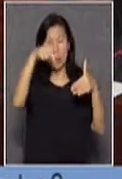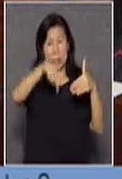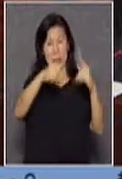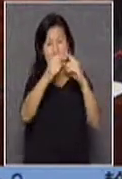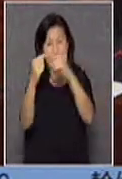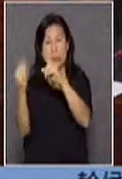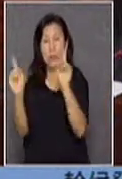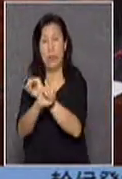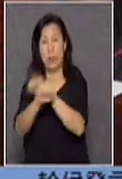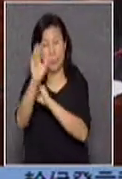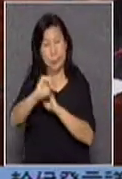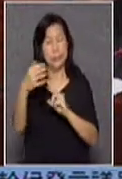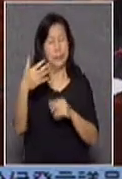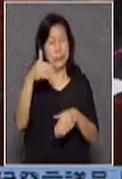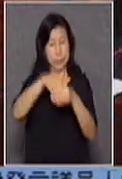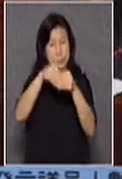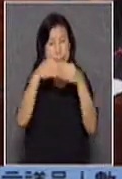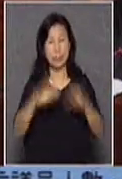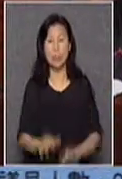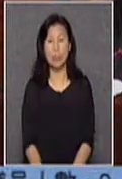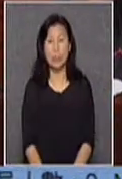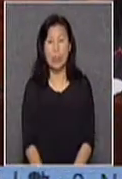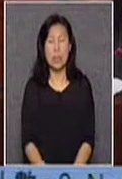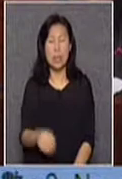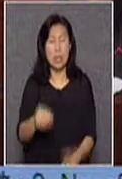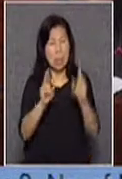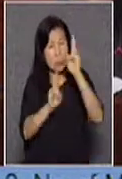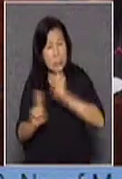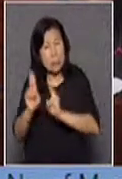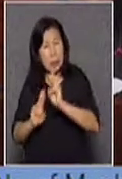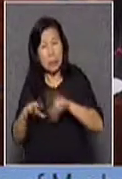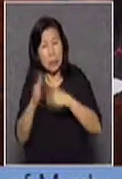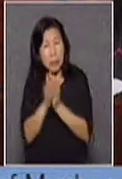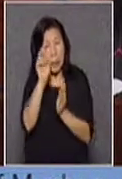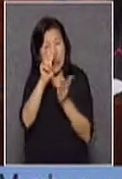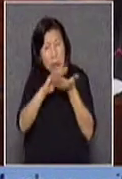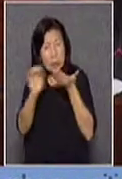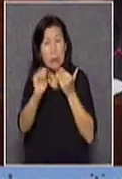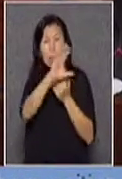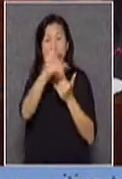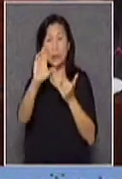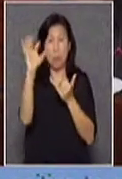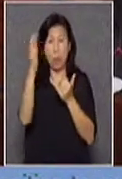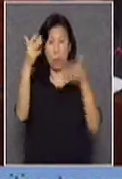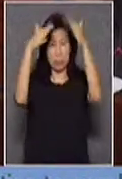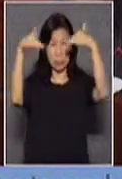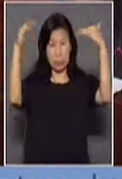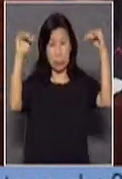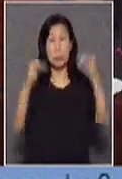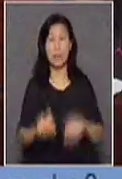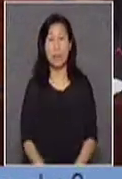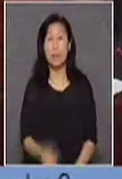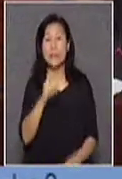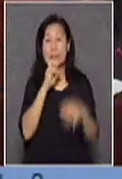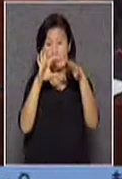代表的。所以如果你從這個歷史上去看，長洲黃維則堂有關